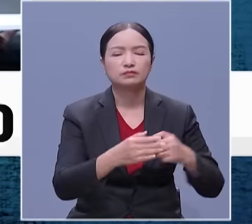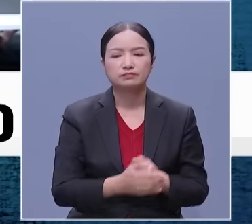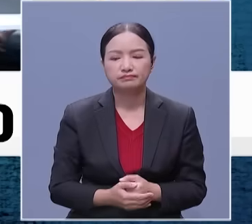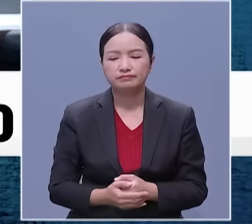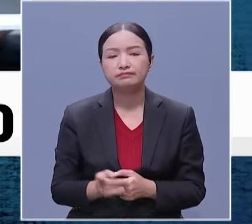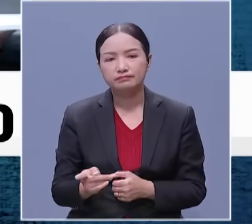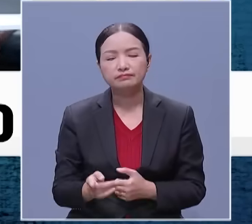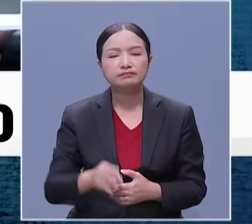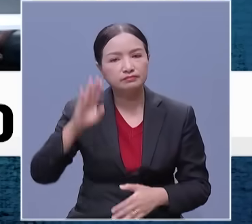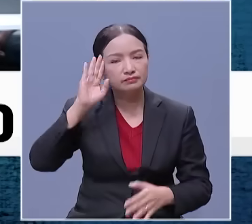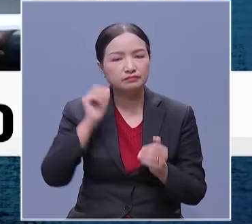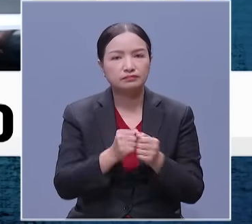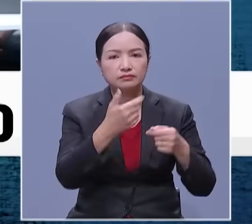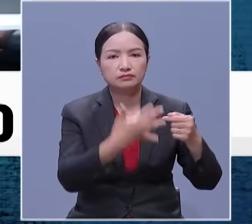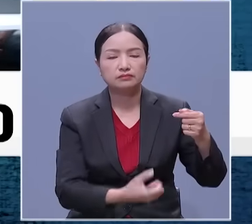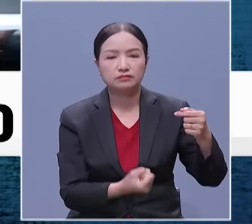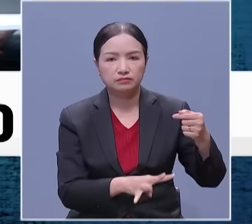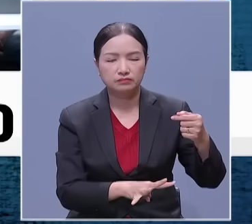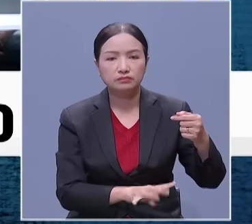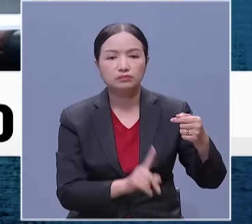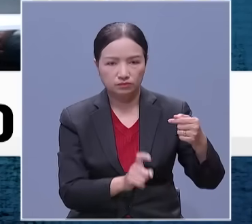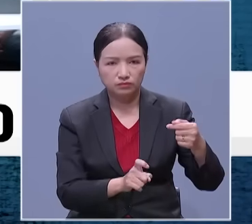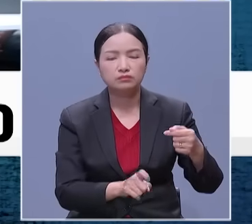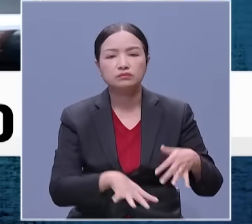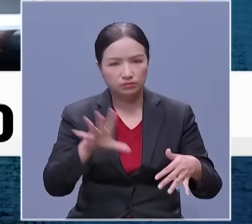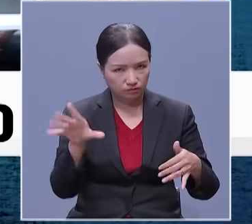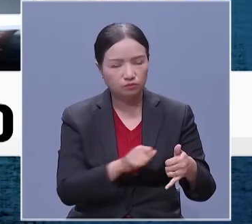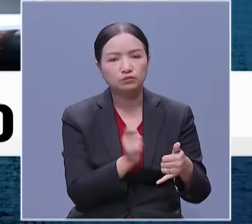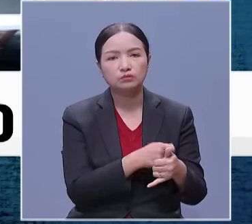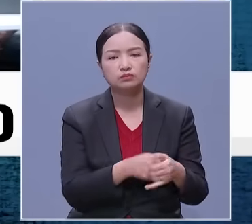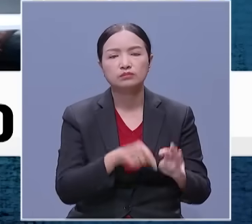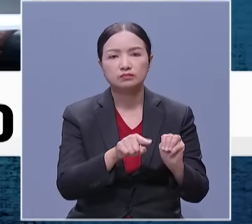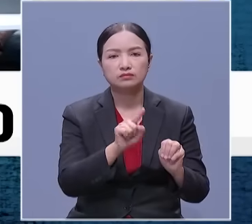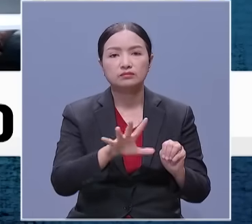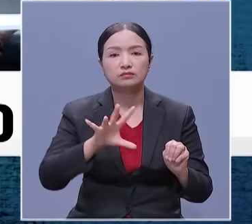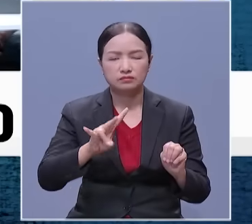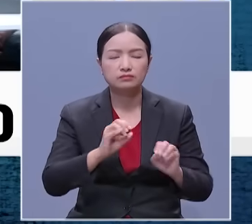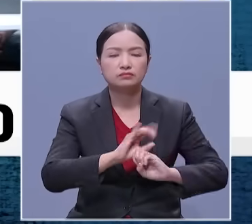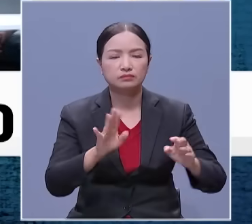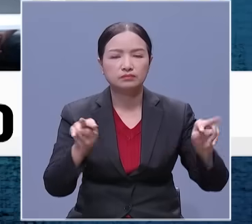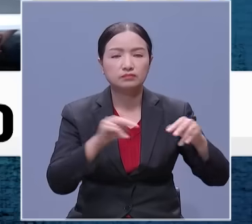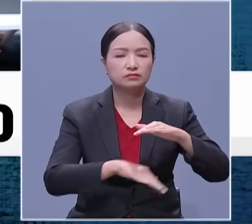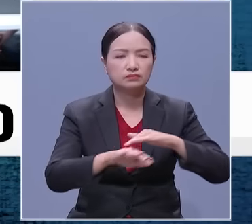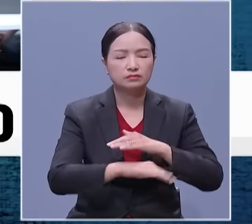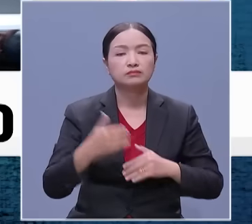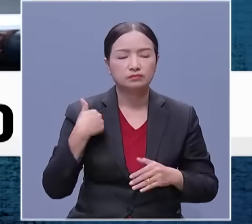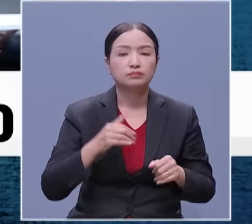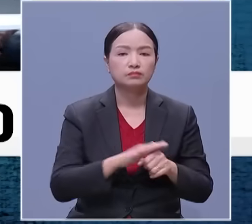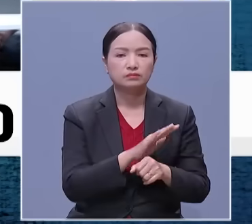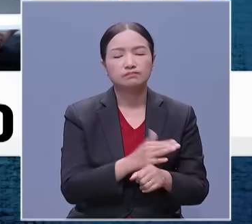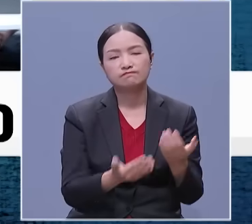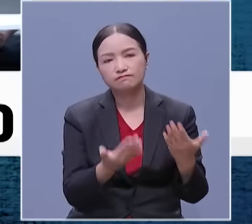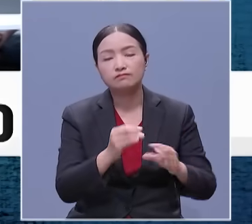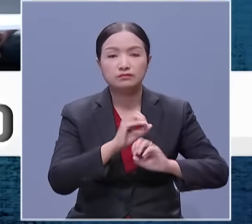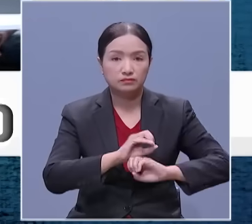าตำรวจ14คนเนี่ยคนตาย1คนเนี่ยต้องถูกดำเนินคดี157อันนี้ 100% ชัดเจนพยานหลักฐานเพียงพออะไร